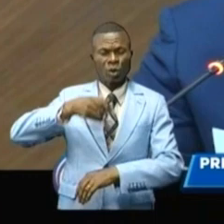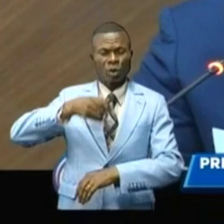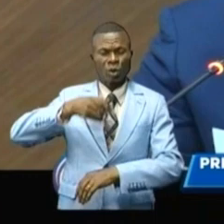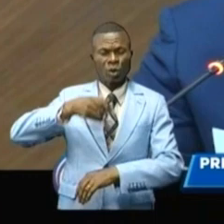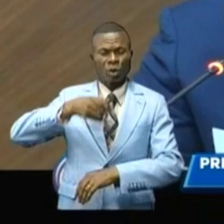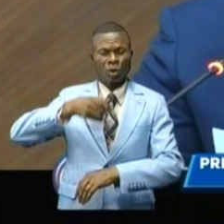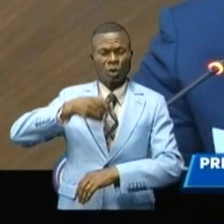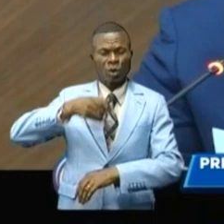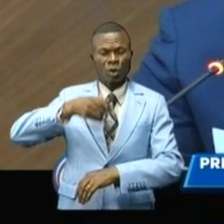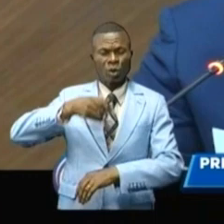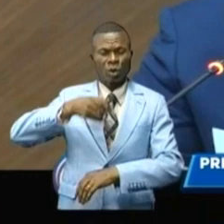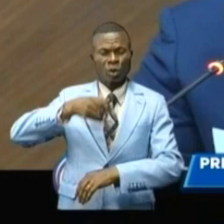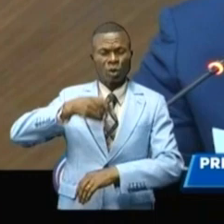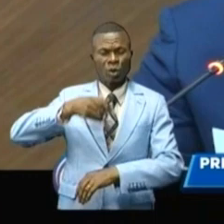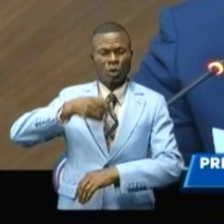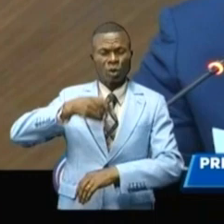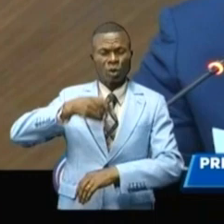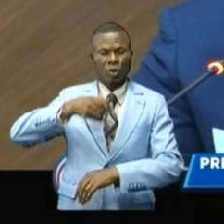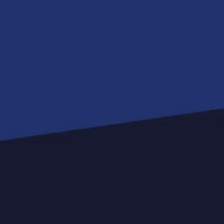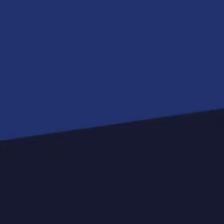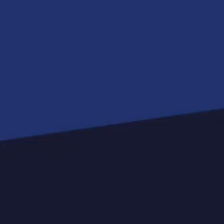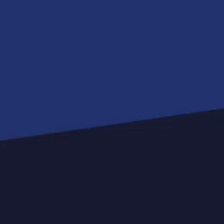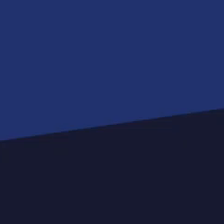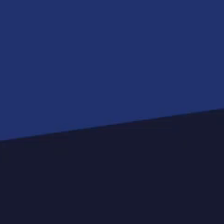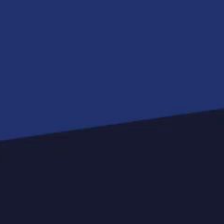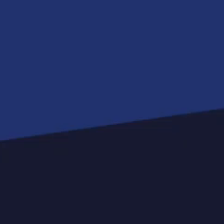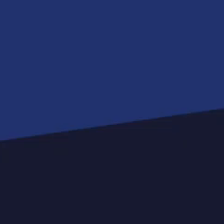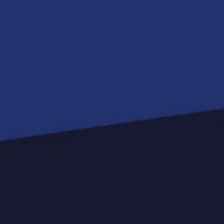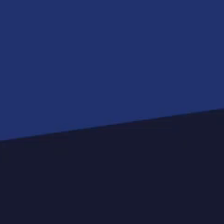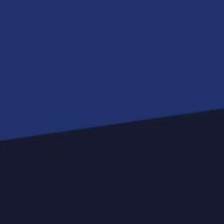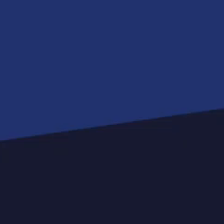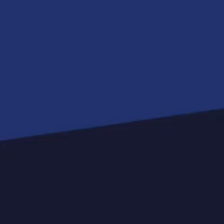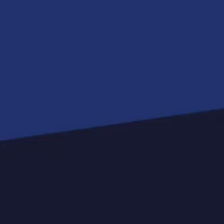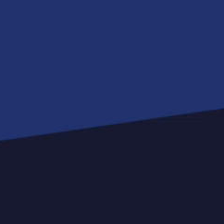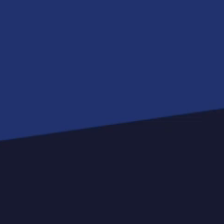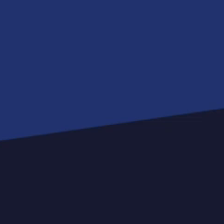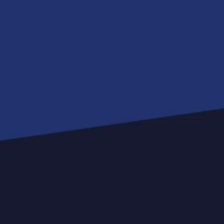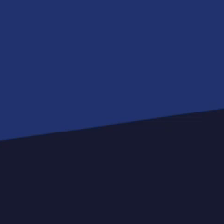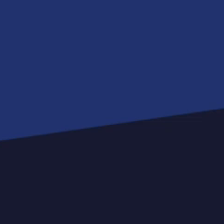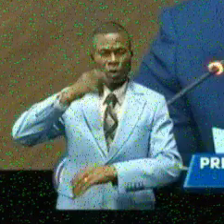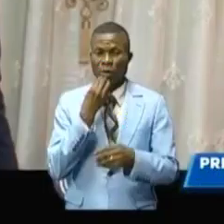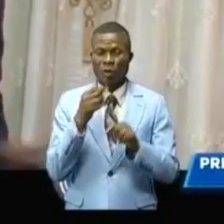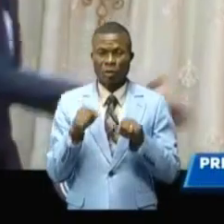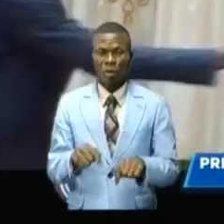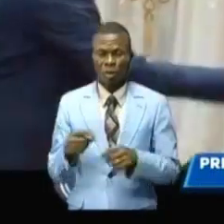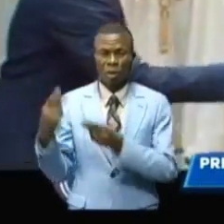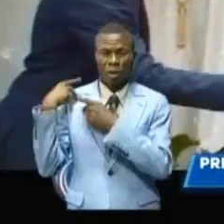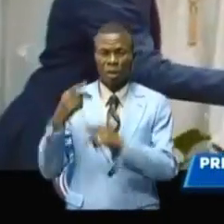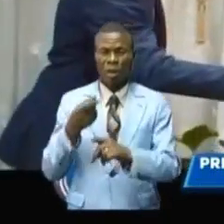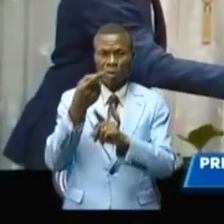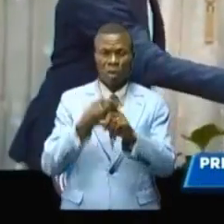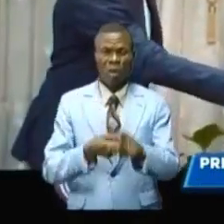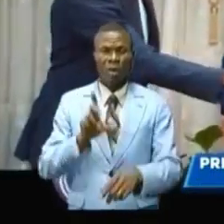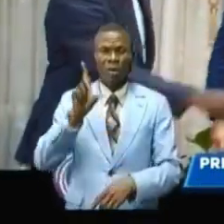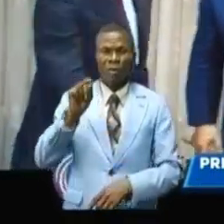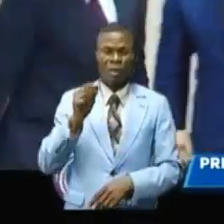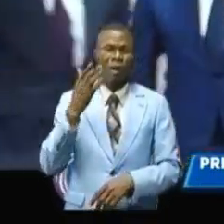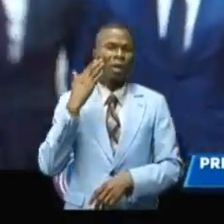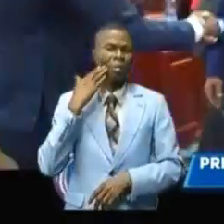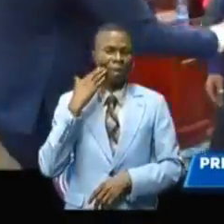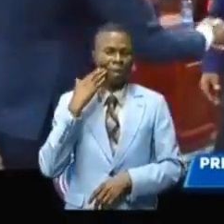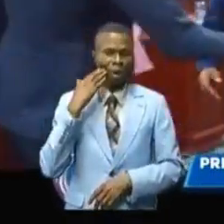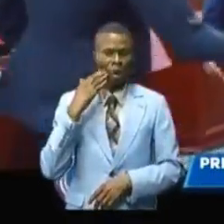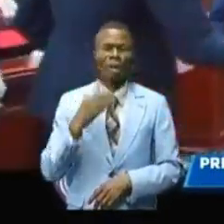assister les États. Ici est de noter qu'au cours de sa visite d'inspection RDC depuis le 20 mai courant, Karim